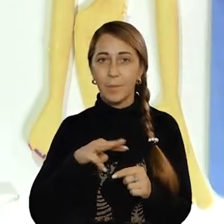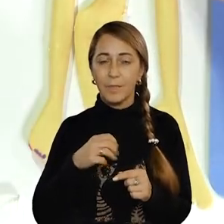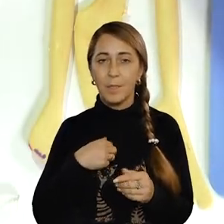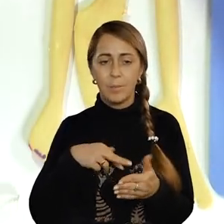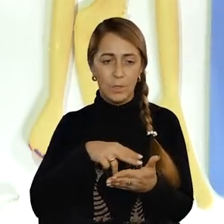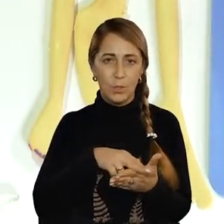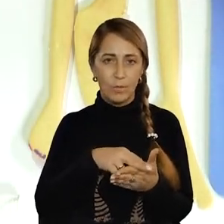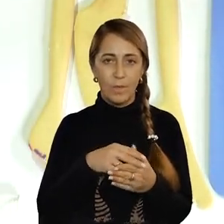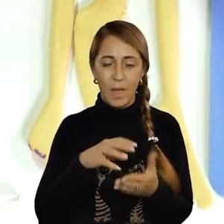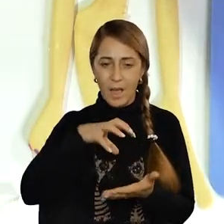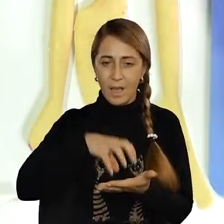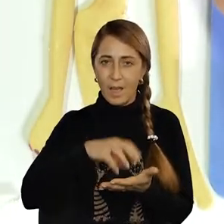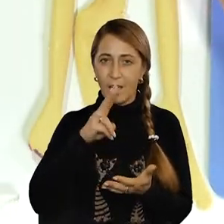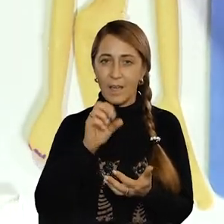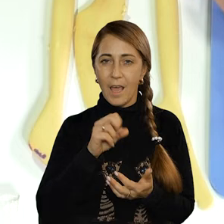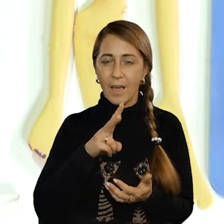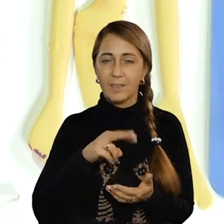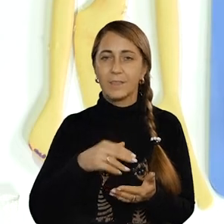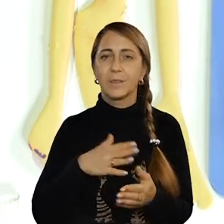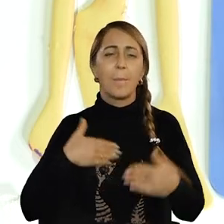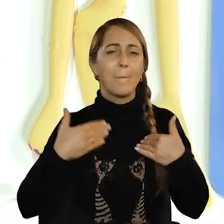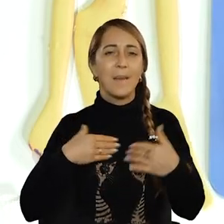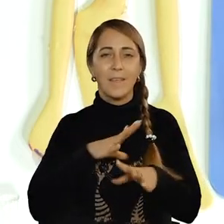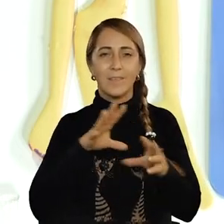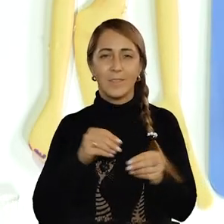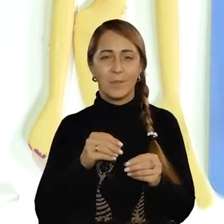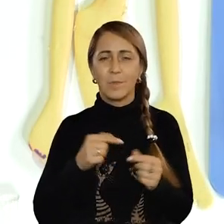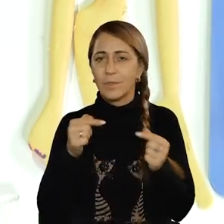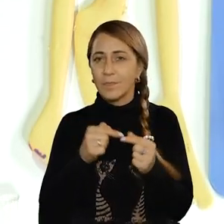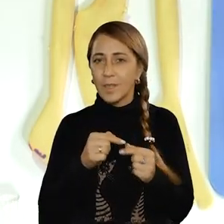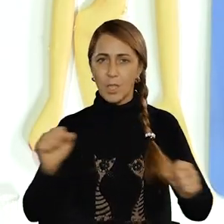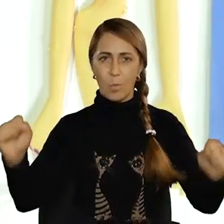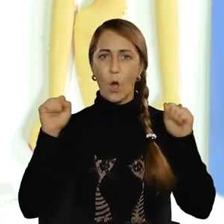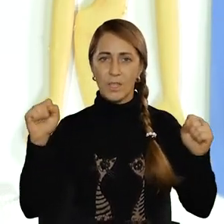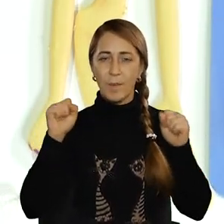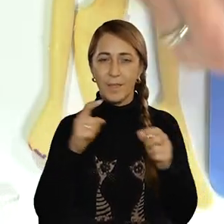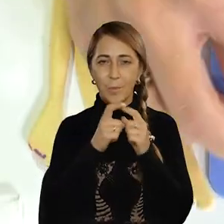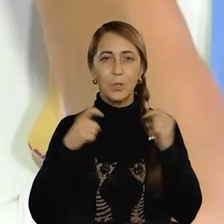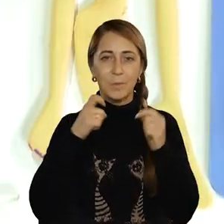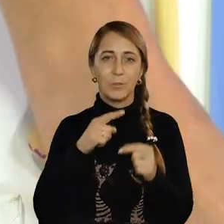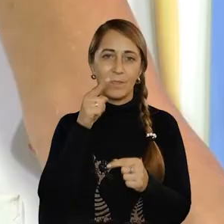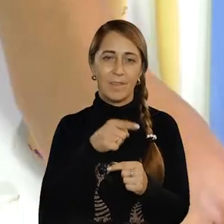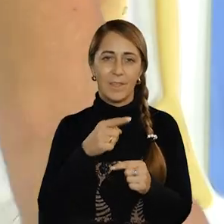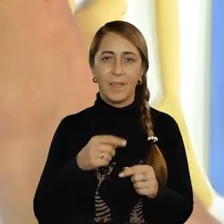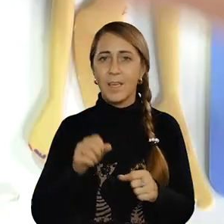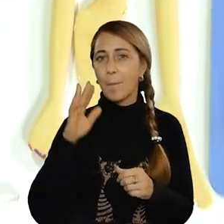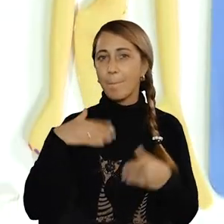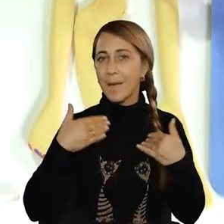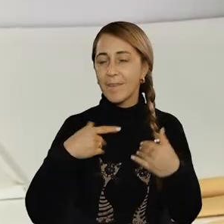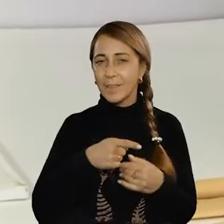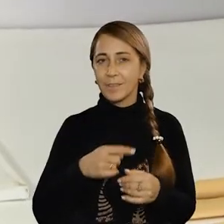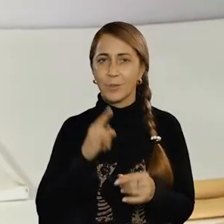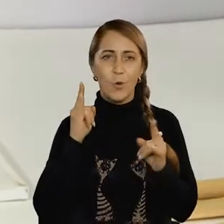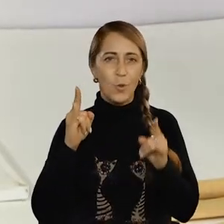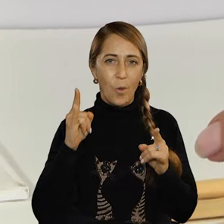нас підійшов Кексик. «Привіт цілеспрямованим та пунктуальним спортсменам», – усміхнувся він. «Салют крутому